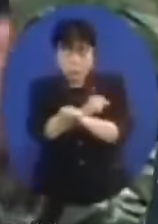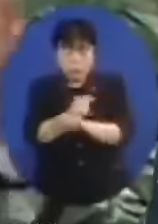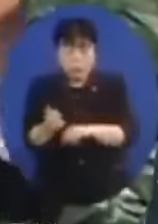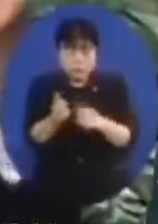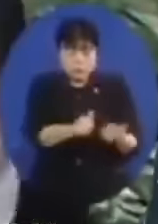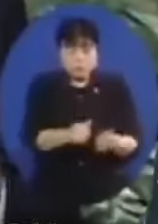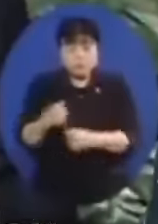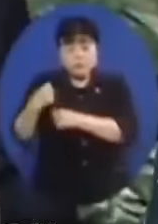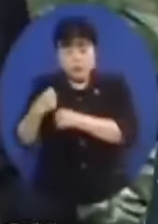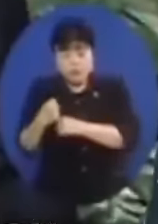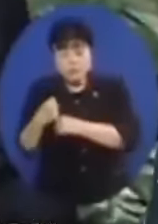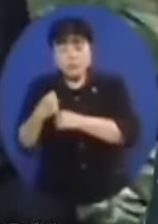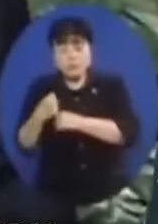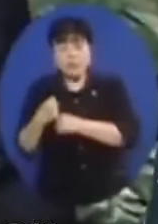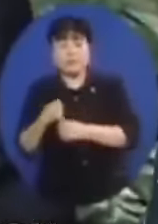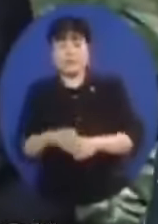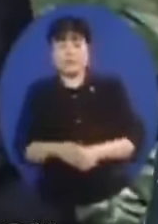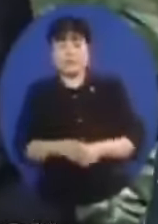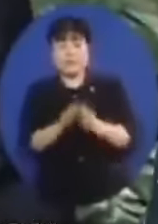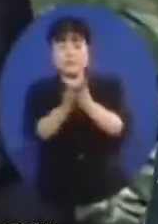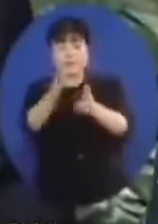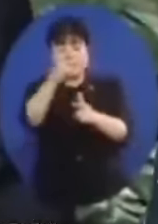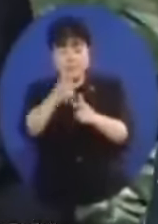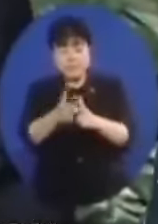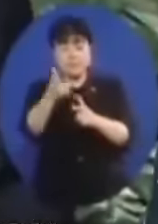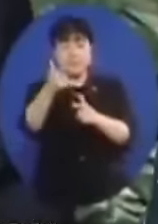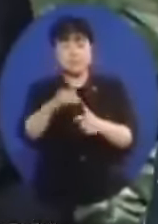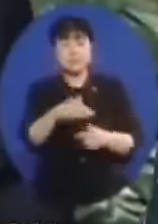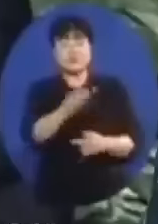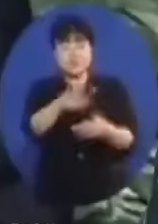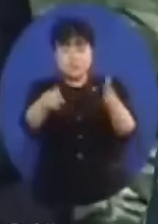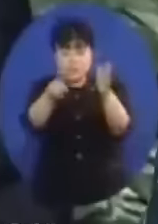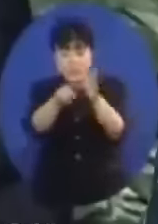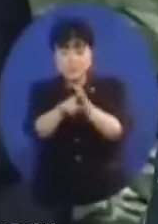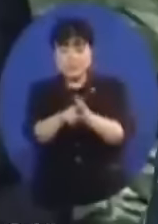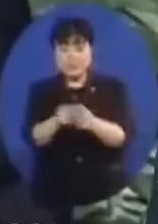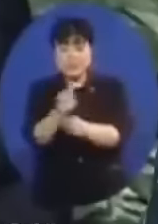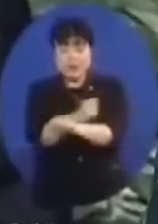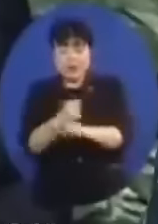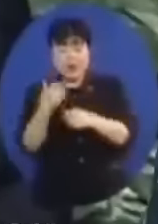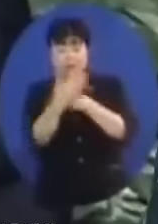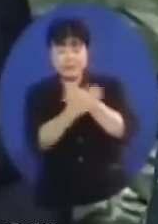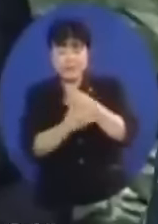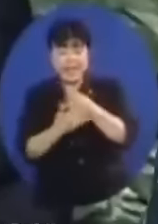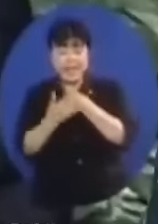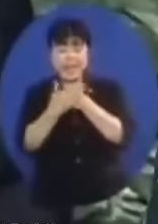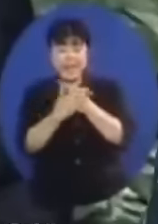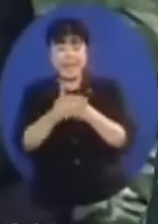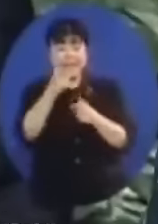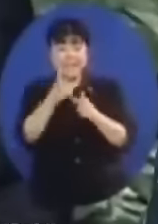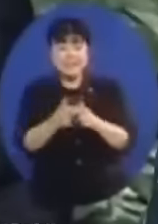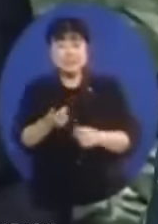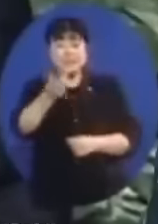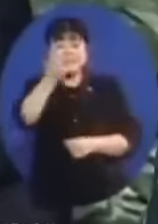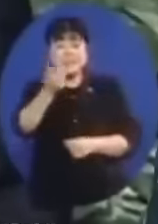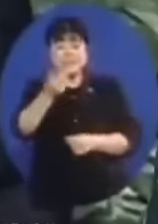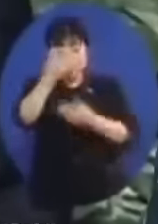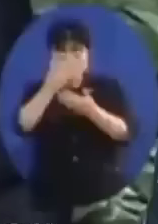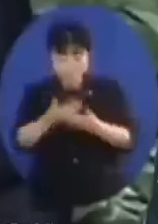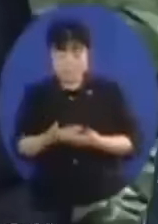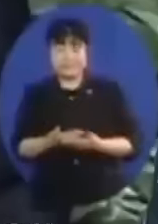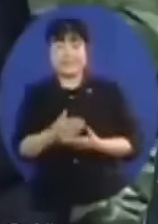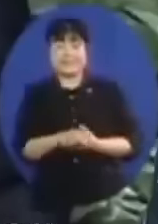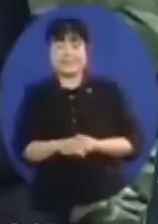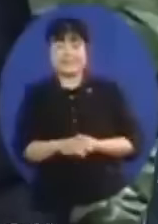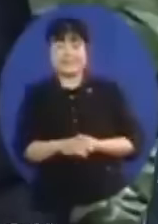죽음을 긁어지면 그때로부터 예수님이 우리를 위해서 대속하신 은혜를 예수님의 생명을 받아들인